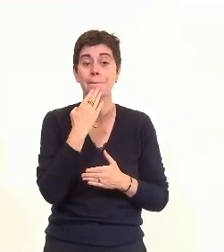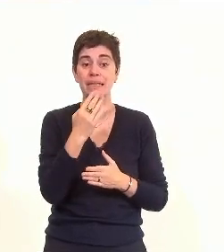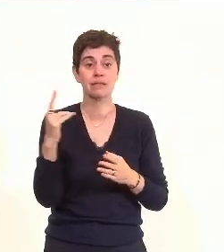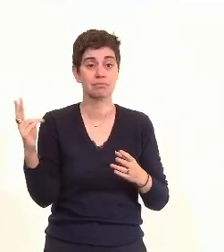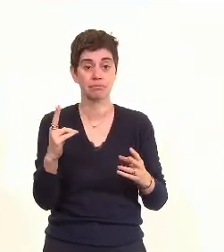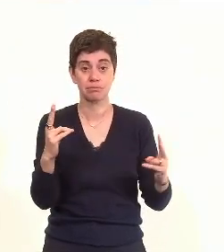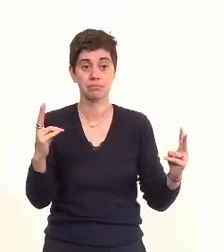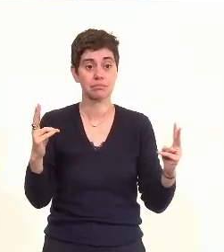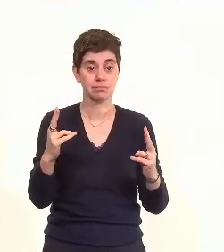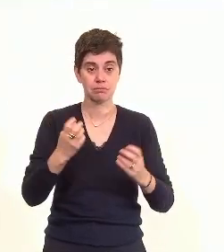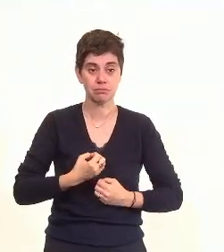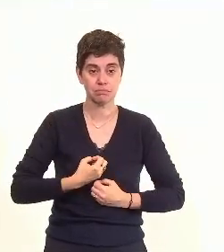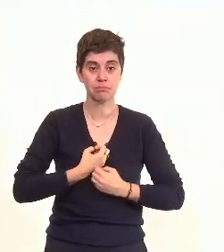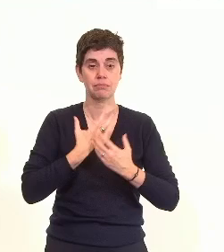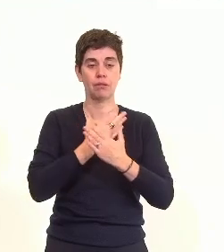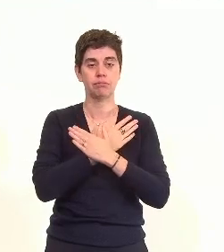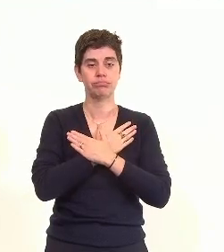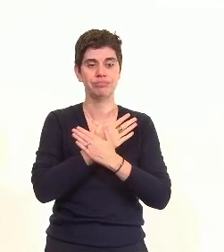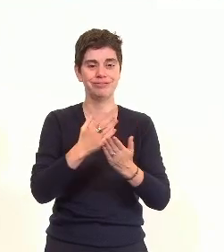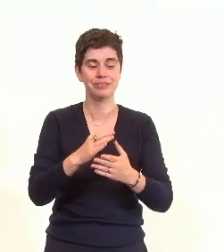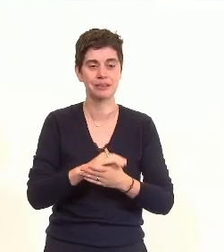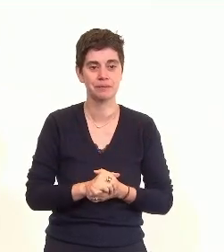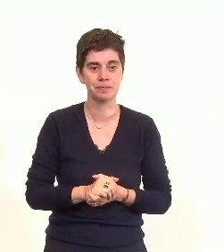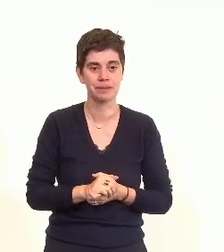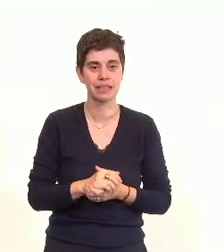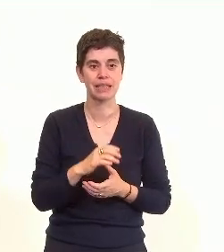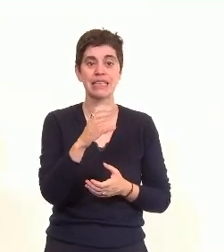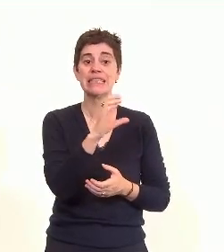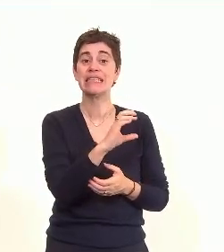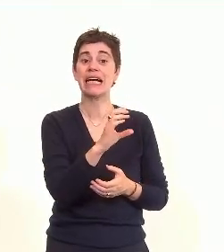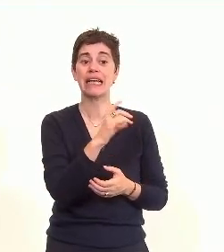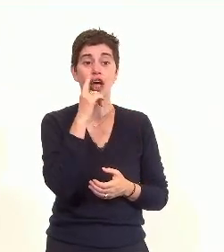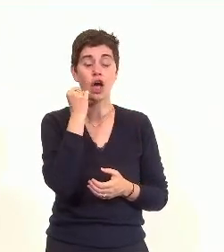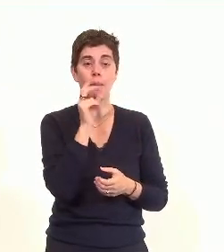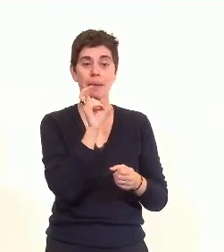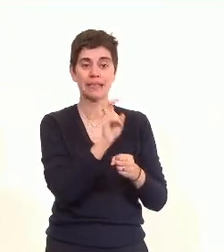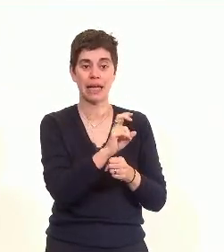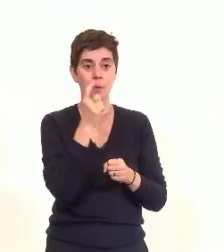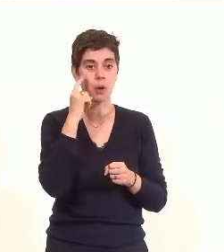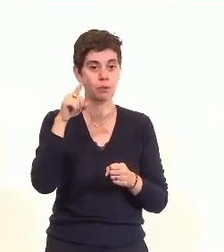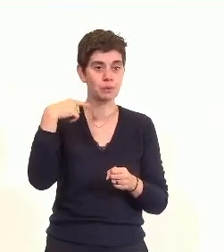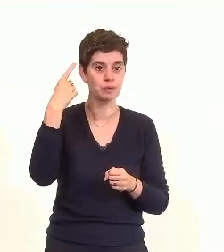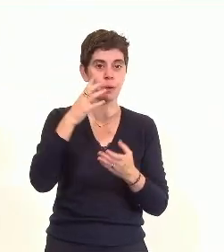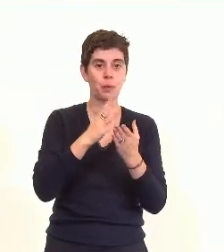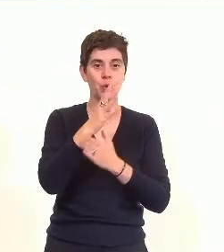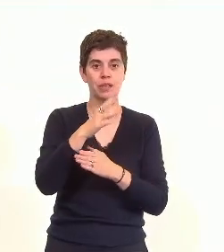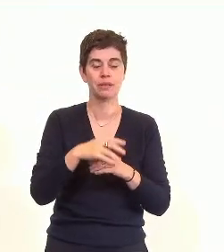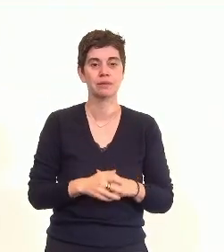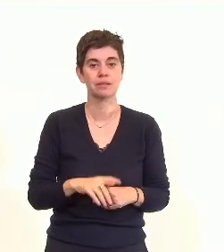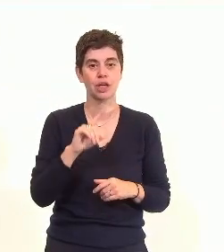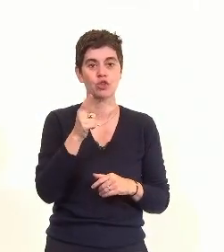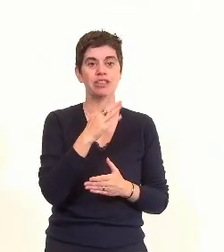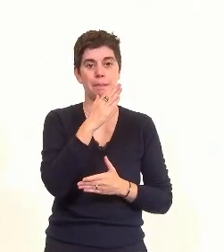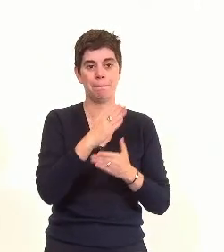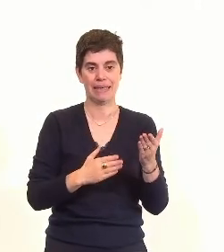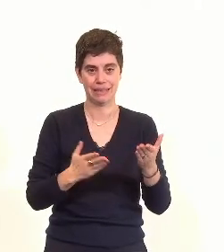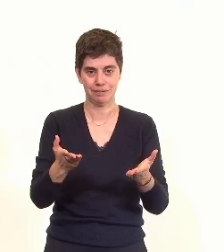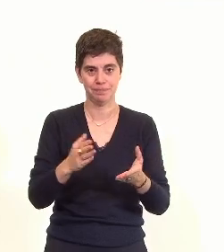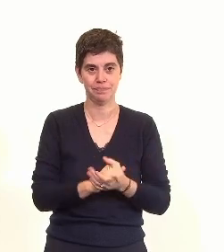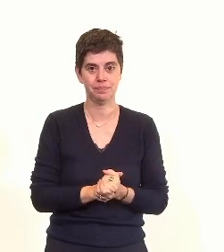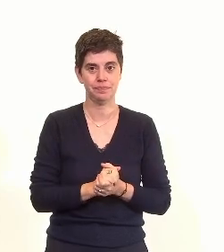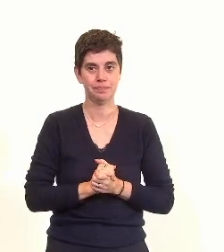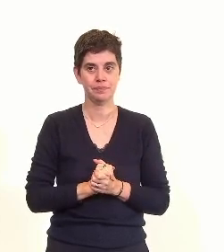de sages que vous êtes. Je garde Cyril avec moi pour la suite des projets et on va tout de suite passer à la 2e partie de cette séquence. Merci.